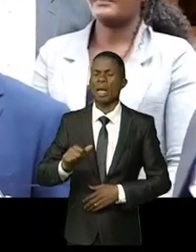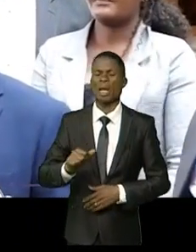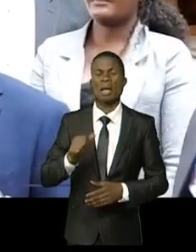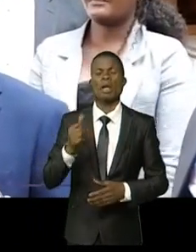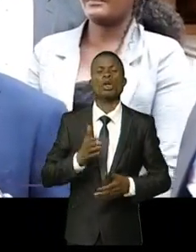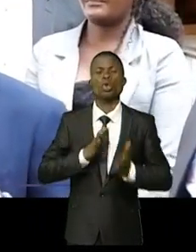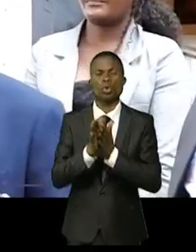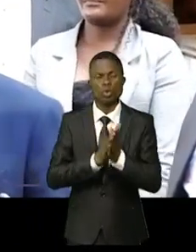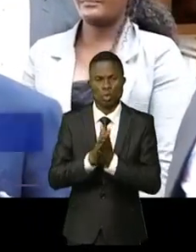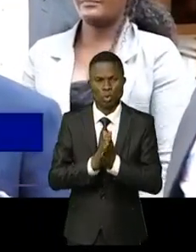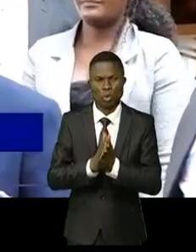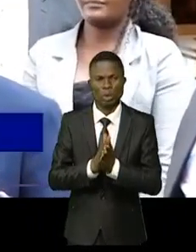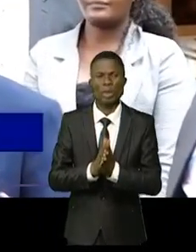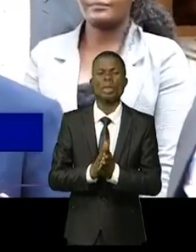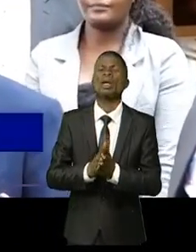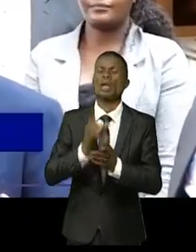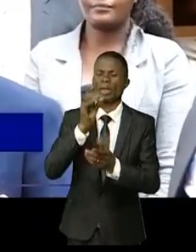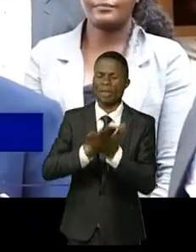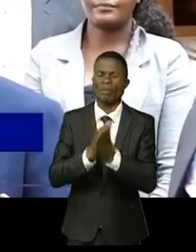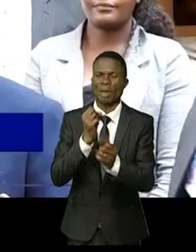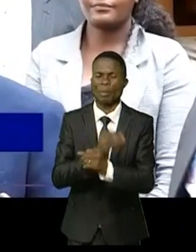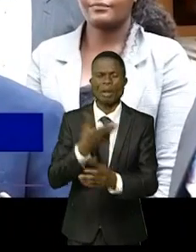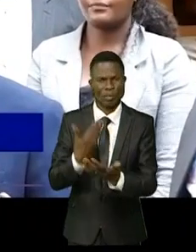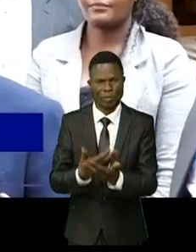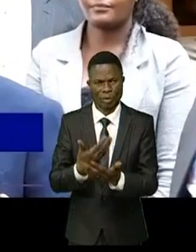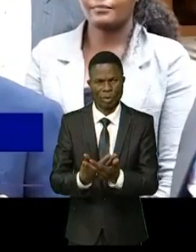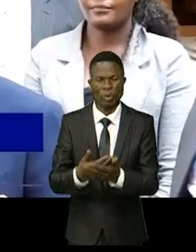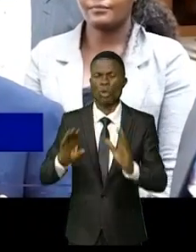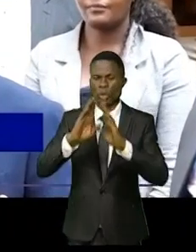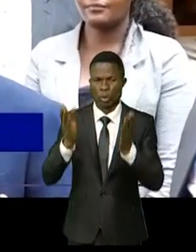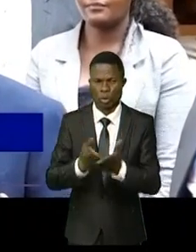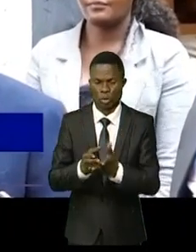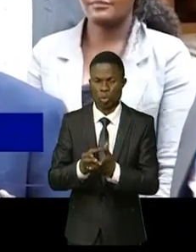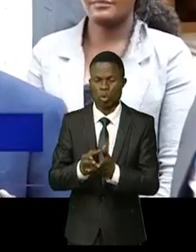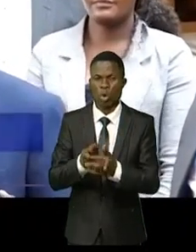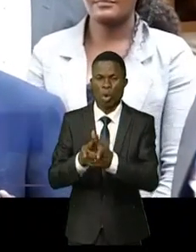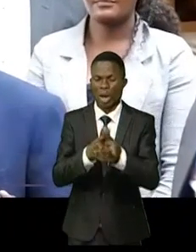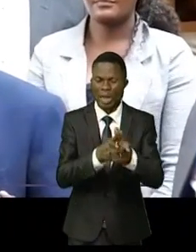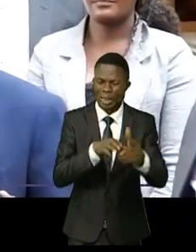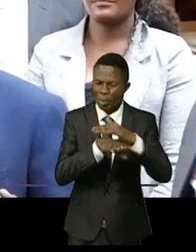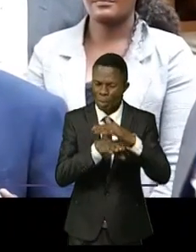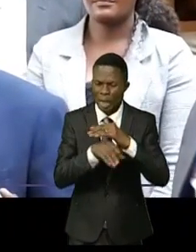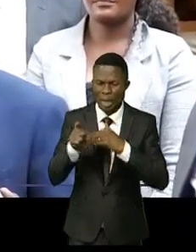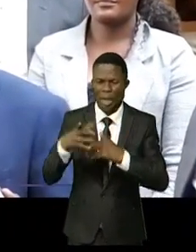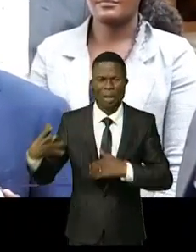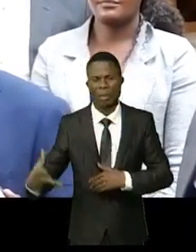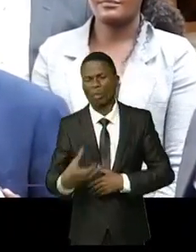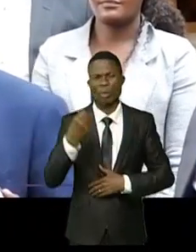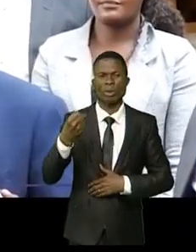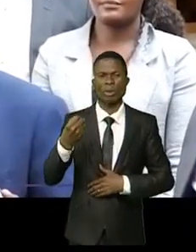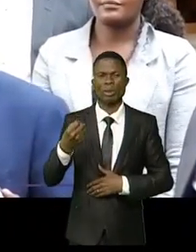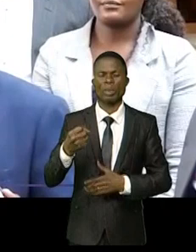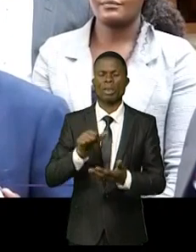et souhaite à ce que cela soit effectif le plus rapidement possible pour que toutes les armes qui circulent ici dans le Nord Kivu puissent être